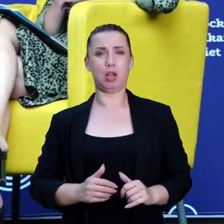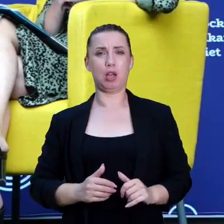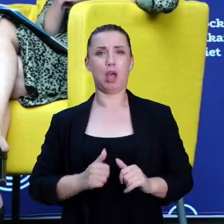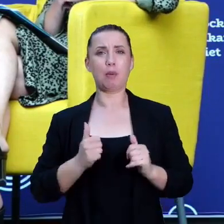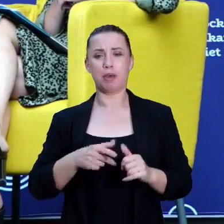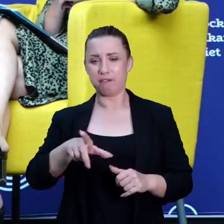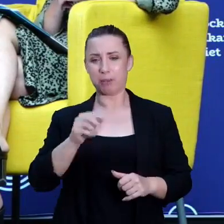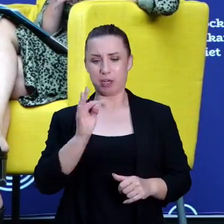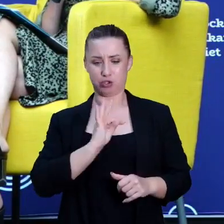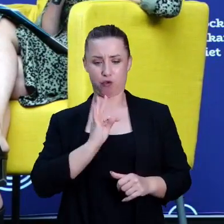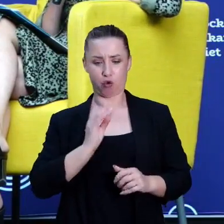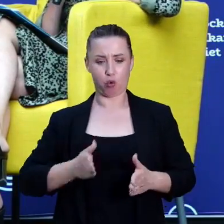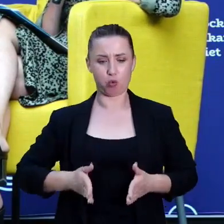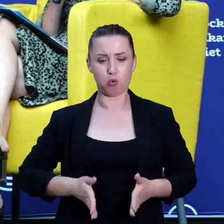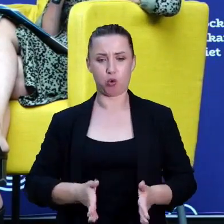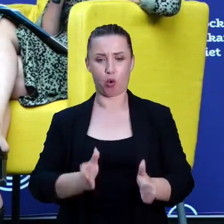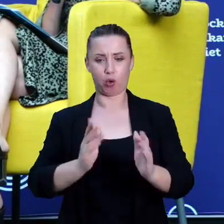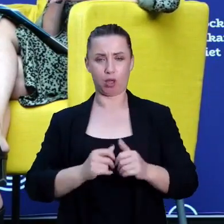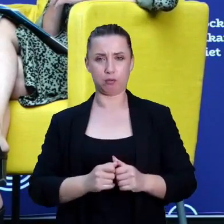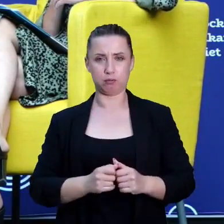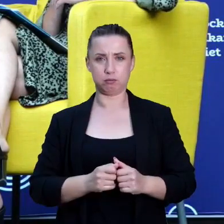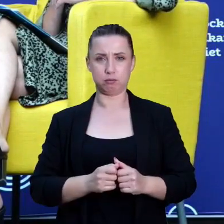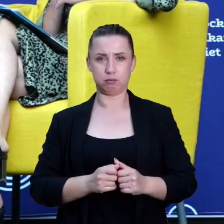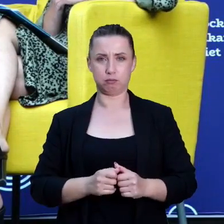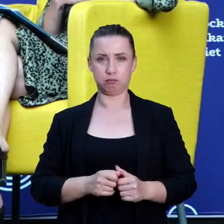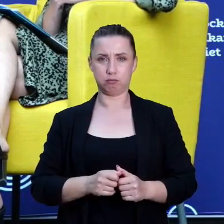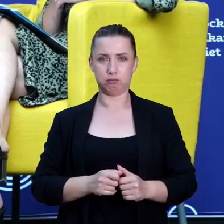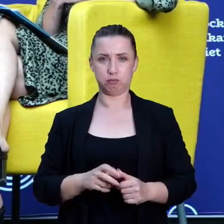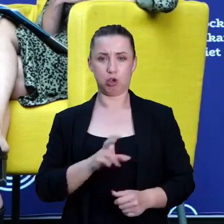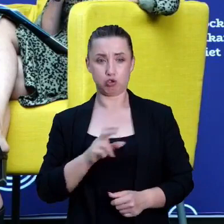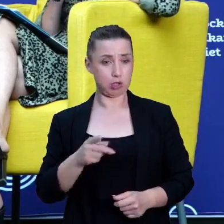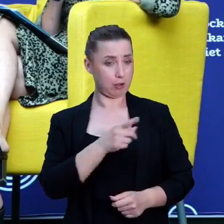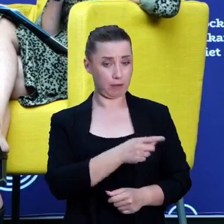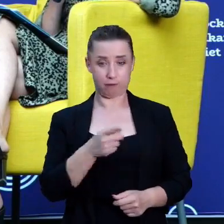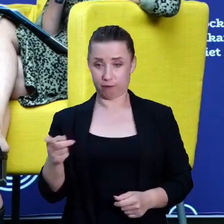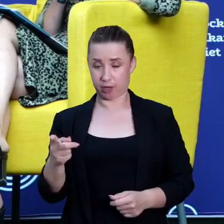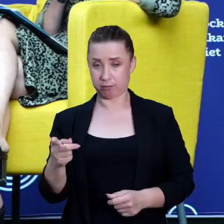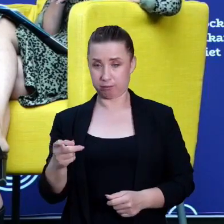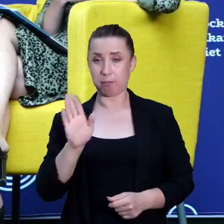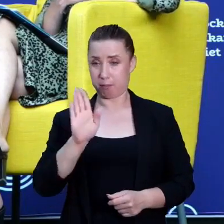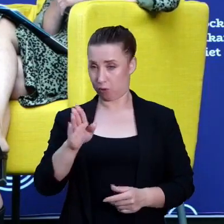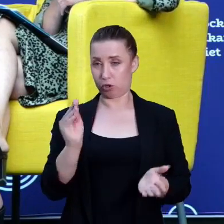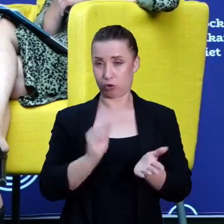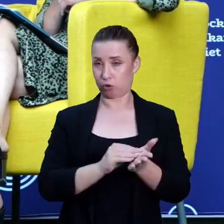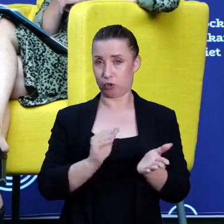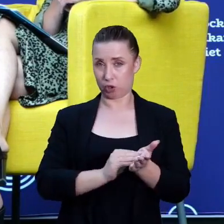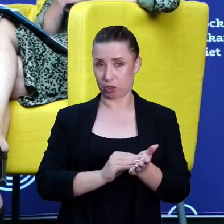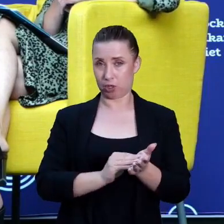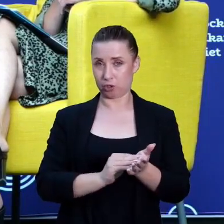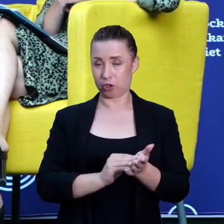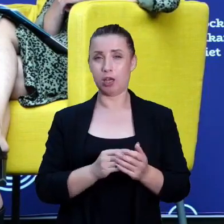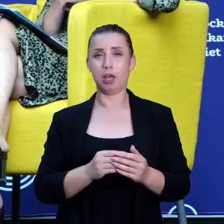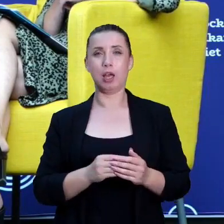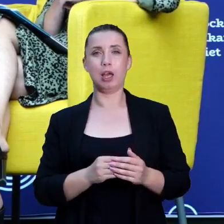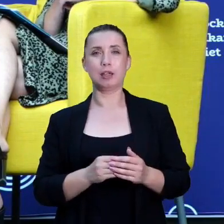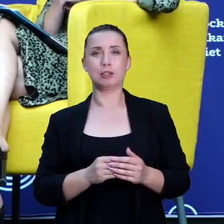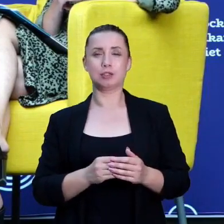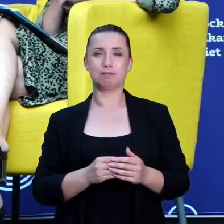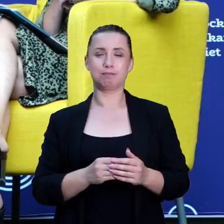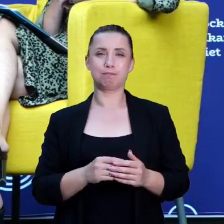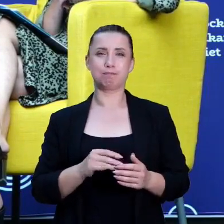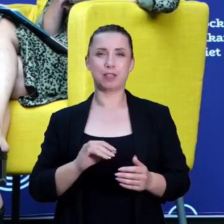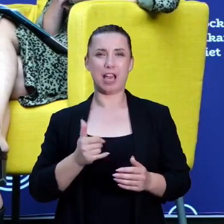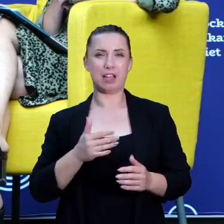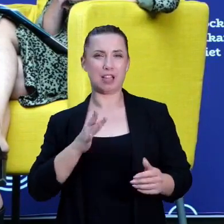swoją własną drogą. Oczywiście doświadczyły tego właśnie, że czasami taki no, szpila w plecy to